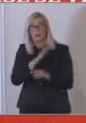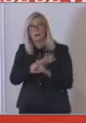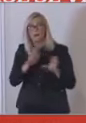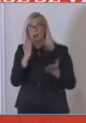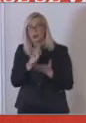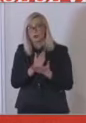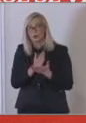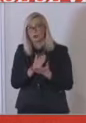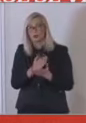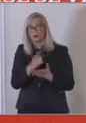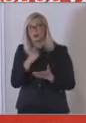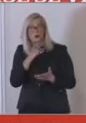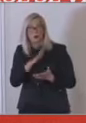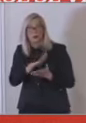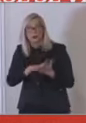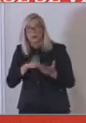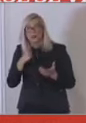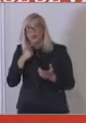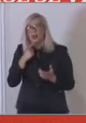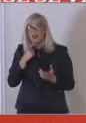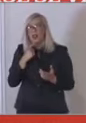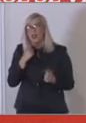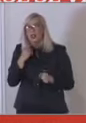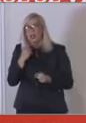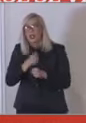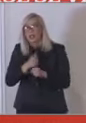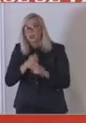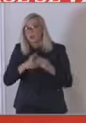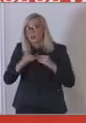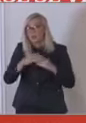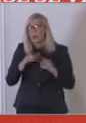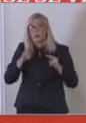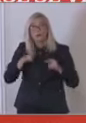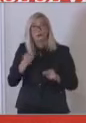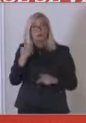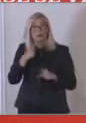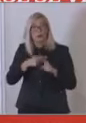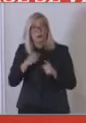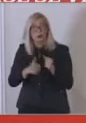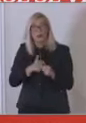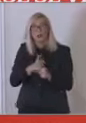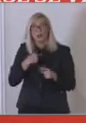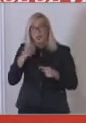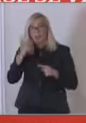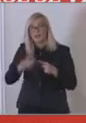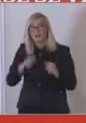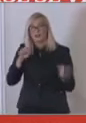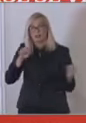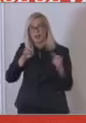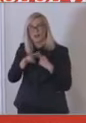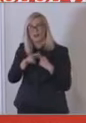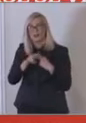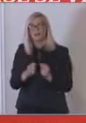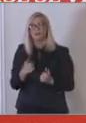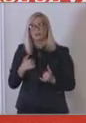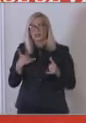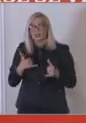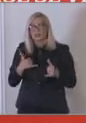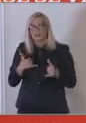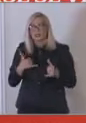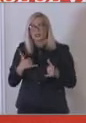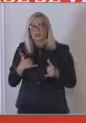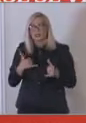ndërtoa për 3 vite gjysme. Unë besoj se kur të filloj me ndërtimin fizik të rrugës, mundet që të mbarojmë edhe për 2 vite gjysmë me këtë autostradë.